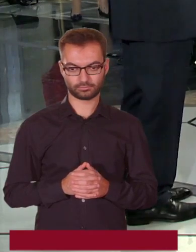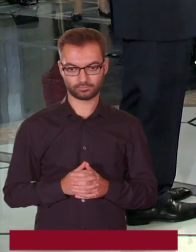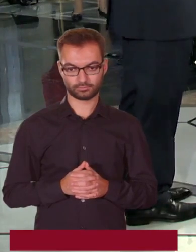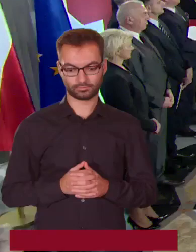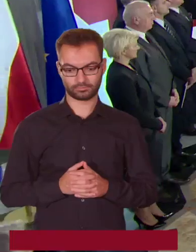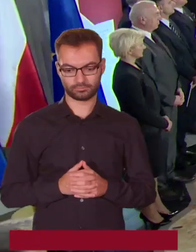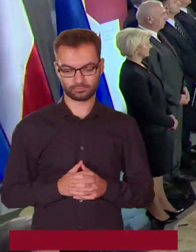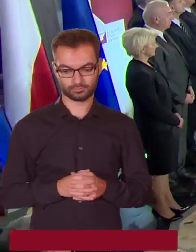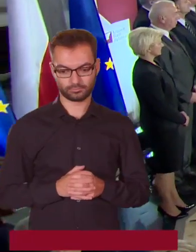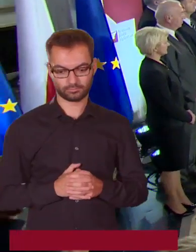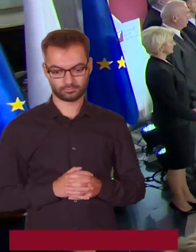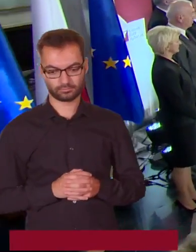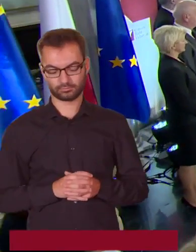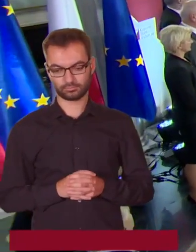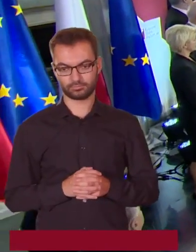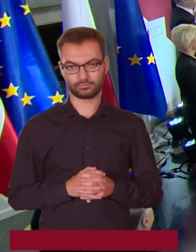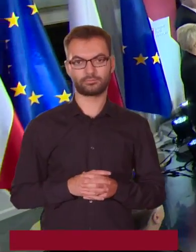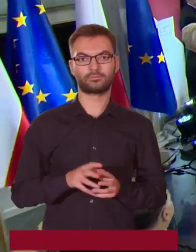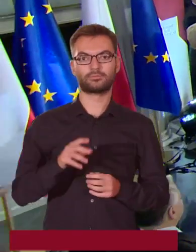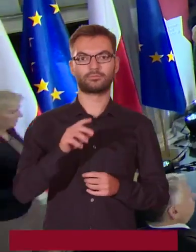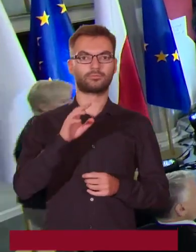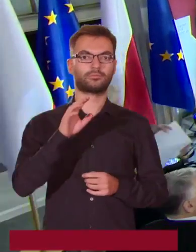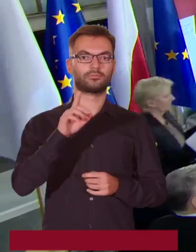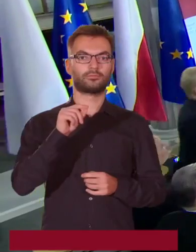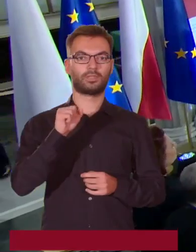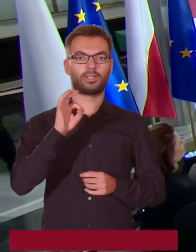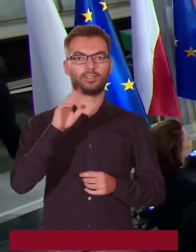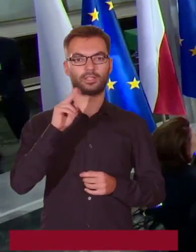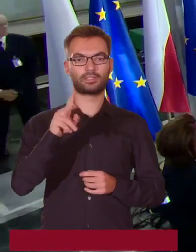Poproszę pana Patryka Tomasza Jaki.